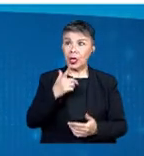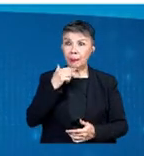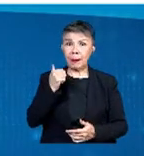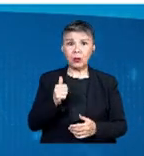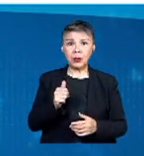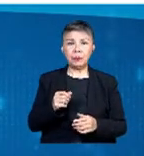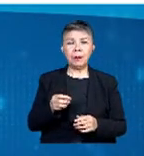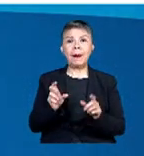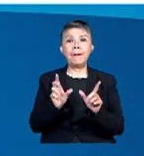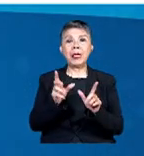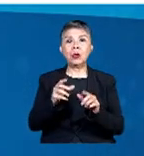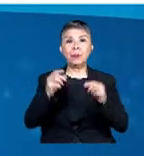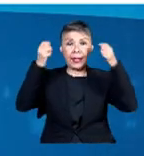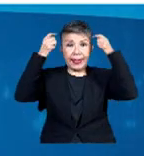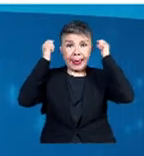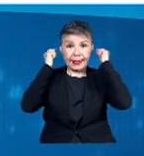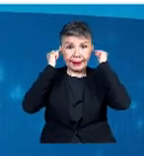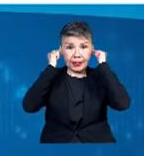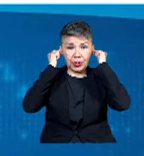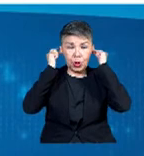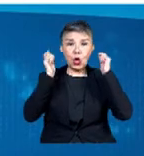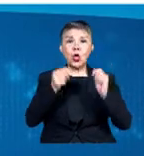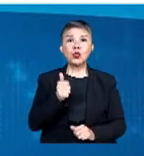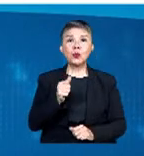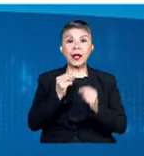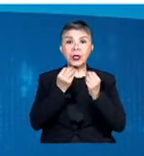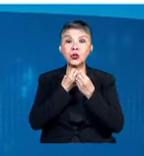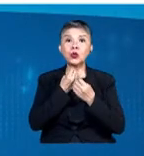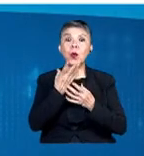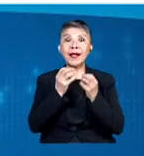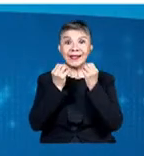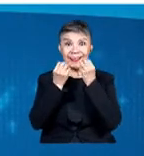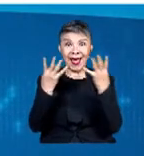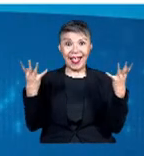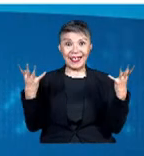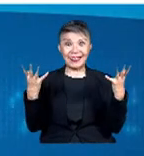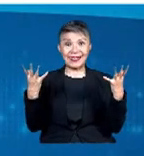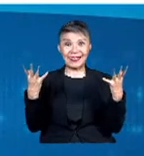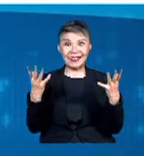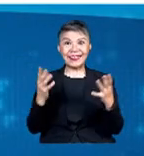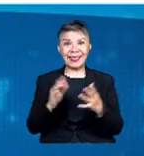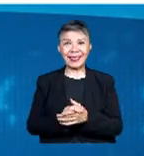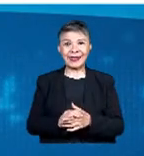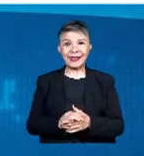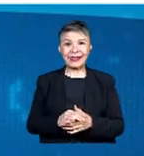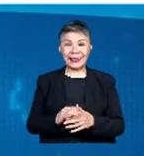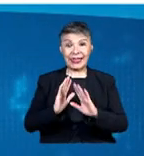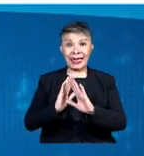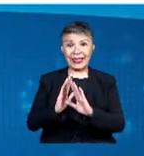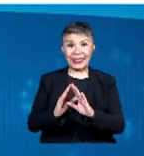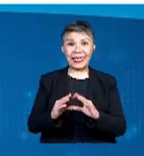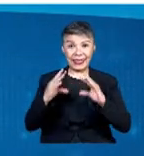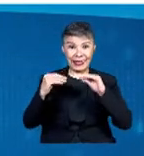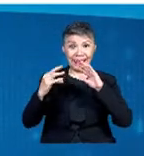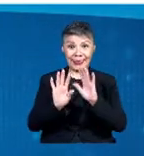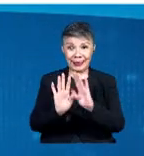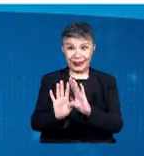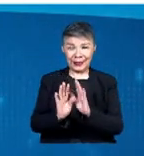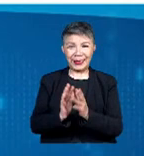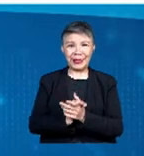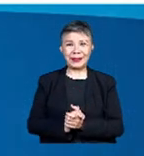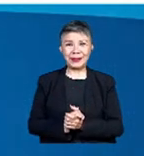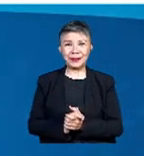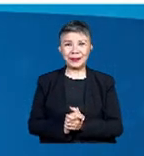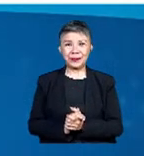Pak Ben Hur menggunakan headset supaya suaranya lebih jelas karena ada tambahan mic. Nanti kita akan berbincang lagi ya, Pak Ben Hur